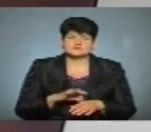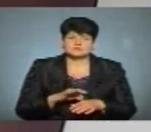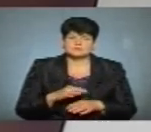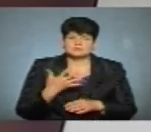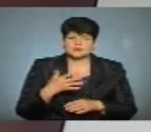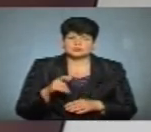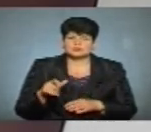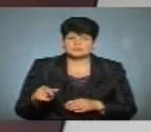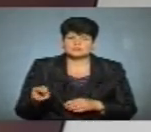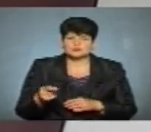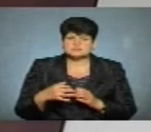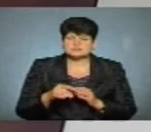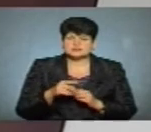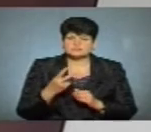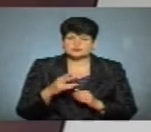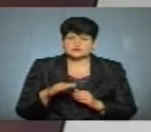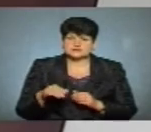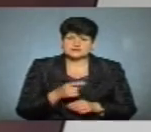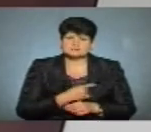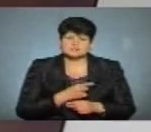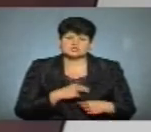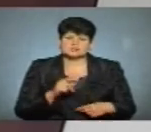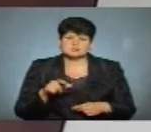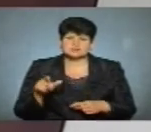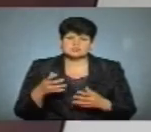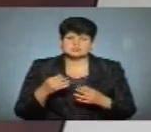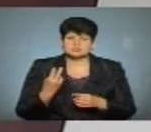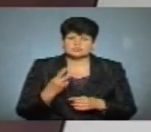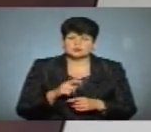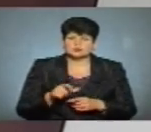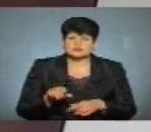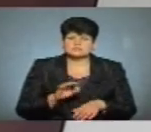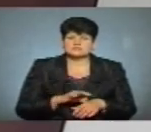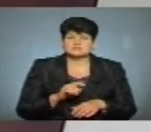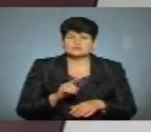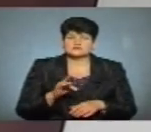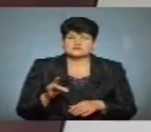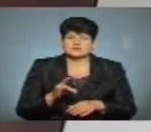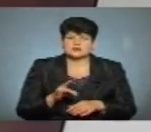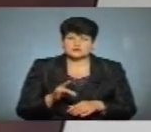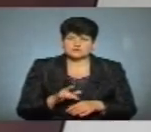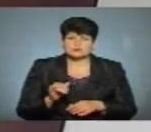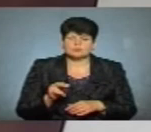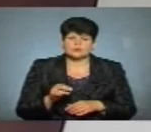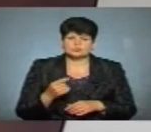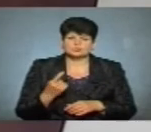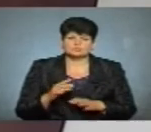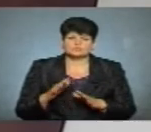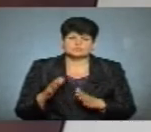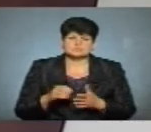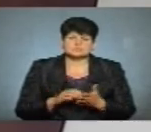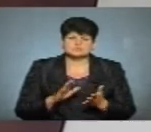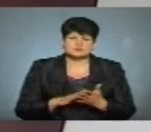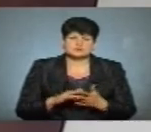5 людей в Тернополі, серед них 2 дітей і медичний працівник. Ще 2 людей захворіли у Зборівському районі і по одному випадку зареєстрували